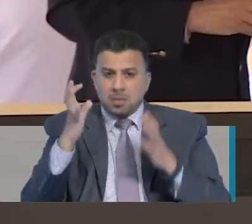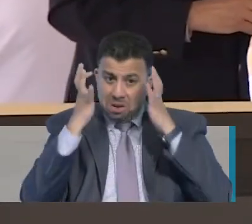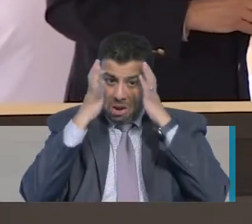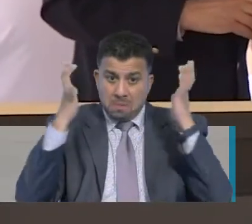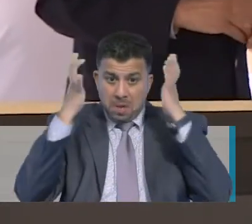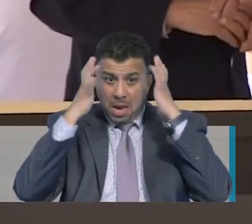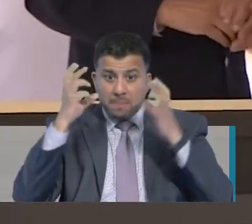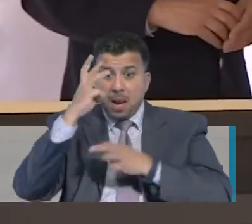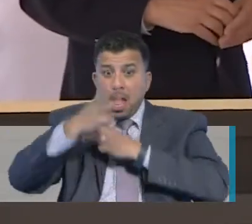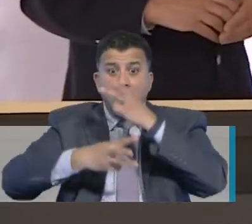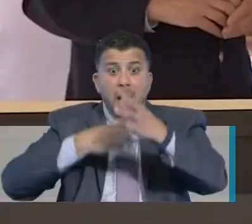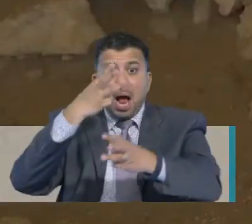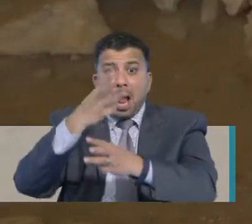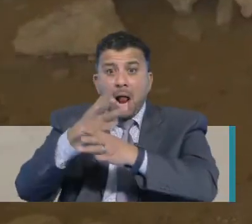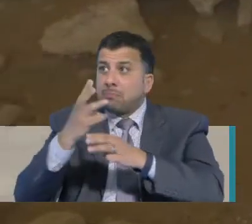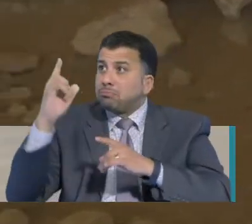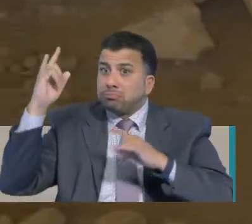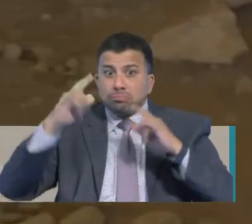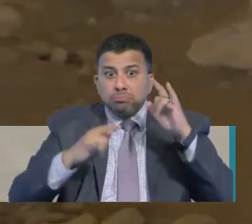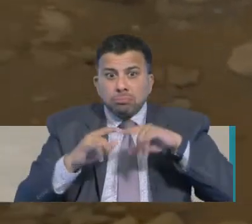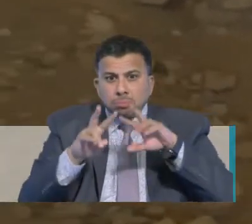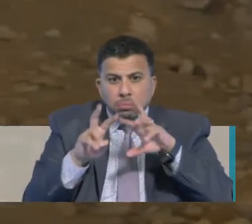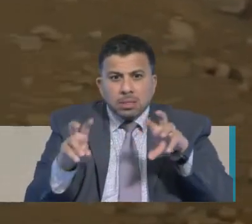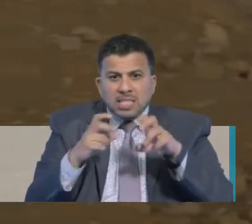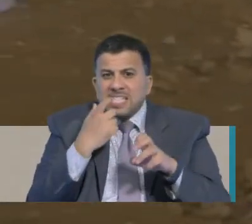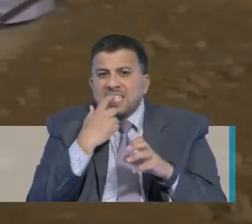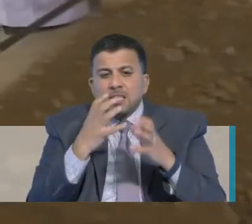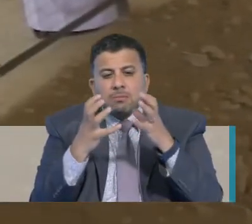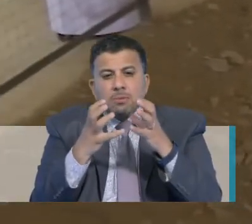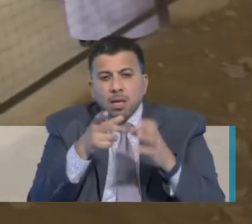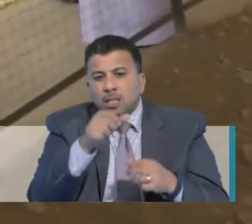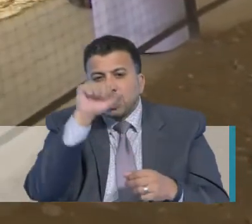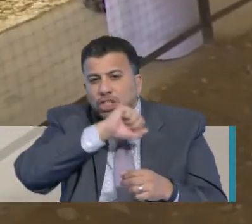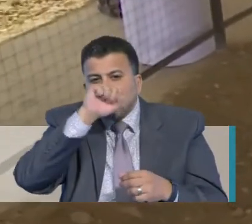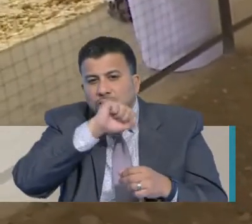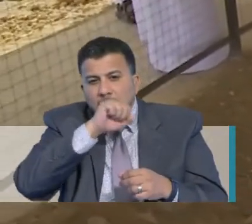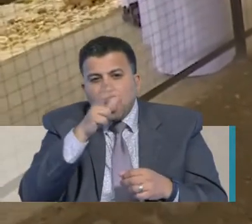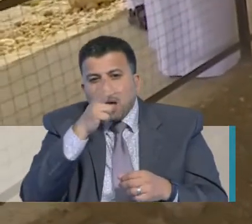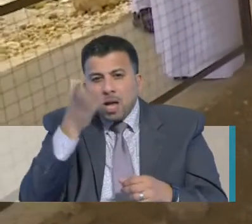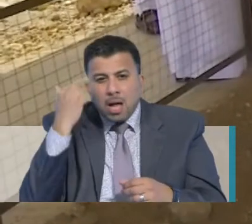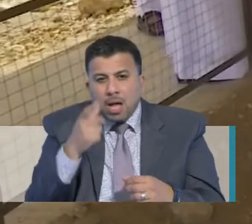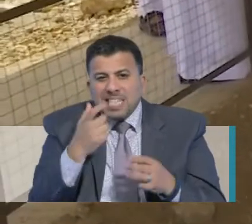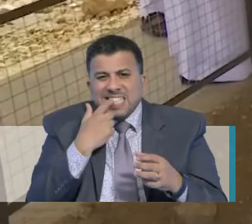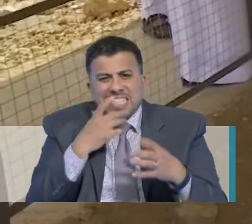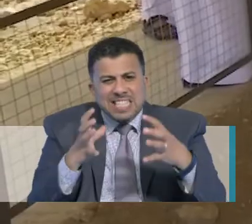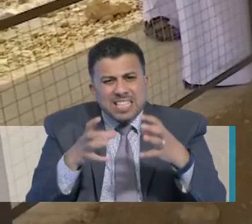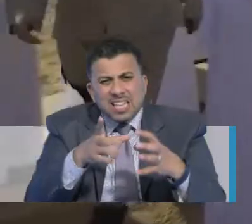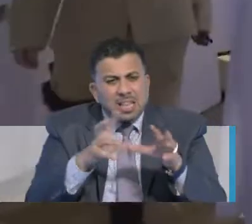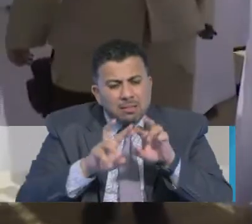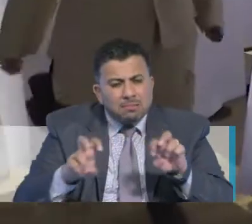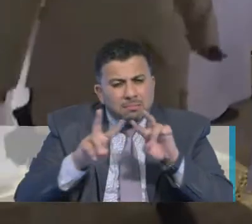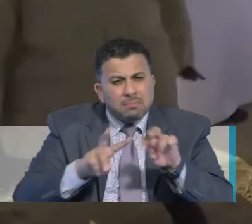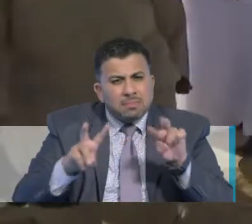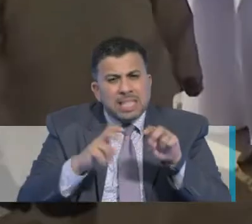أنحاء العالم لدراسة أهمية الصخور الشارقة التاريخية والجيولوجية واستقراء ما